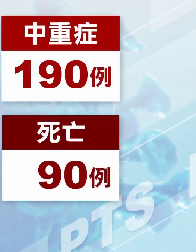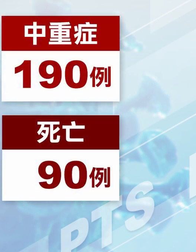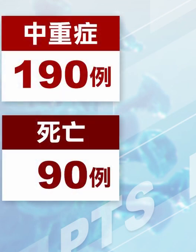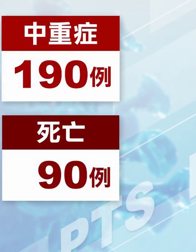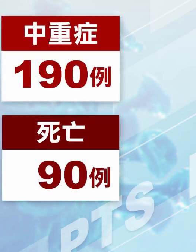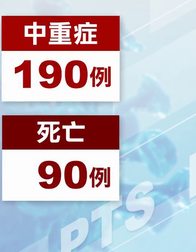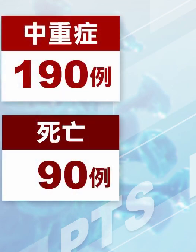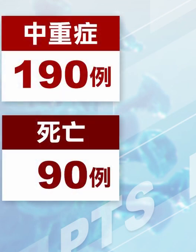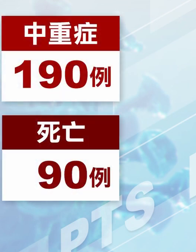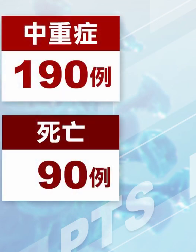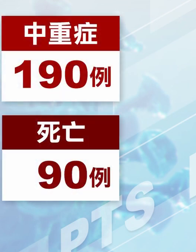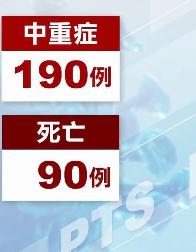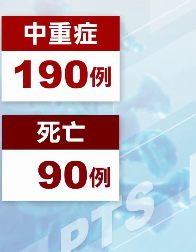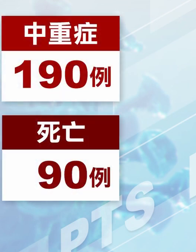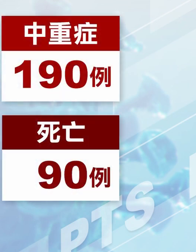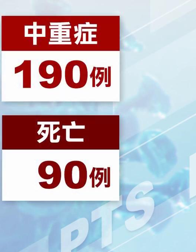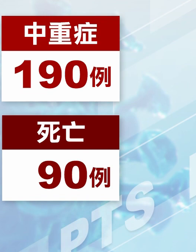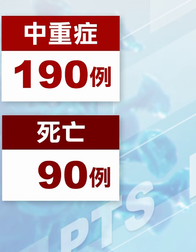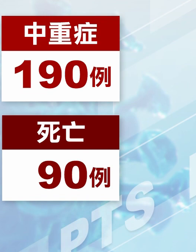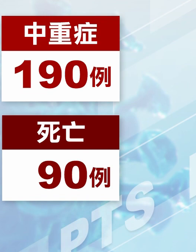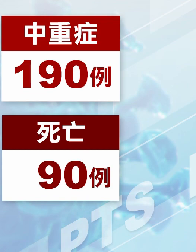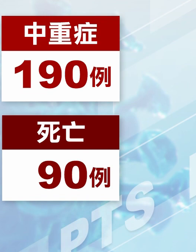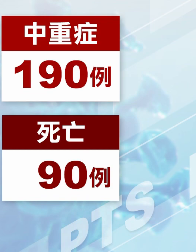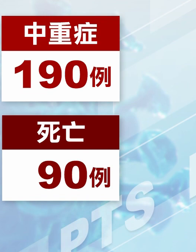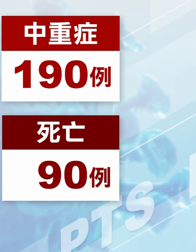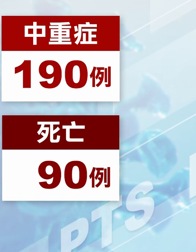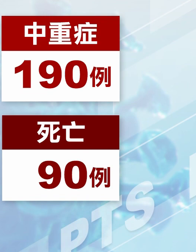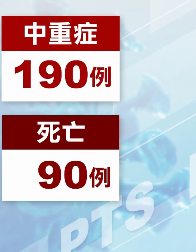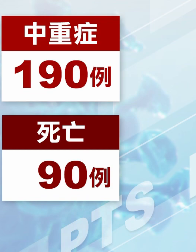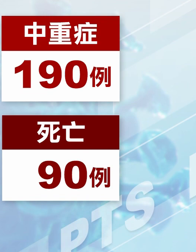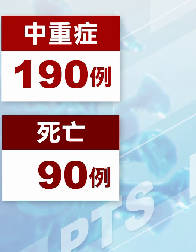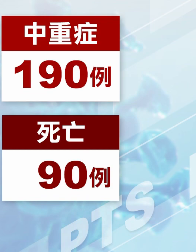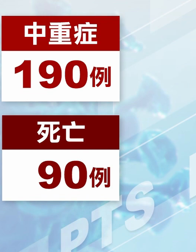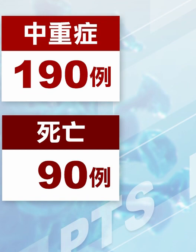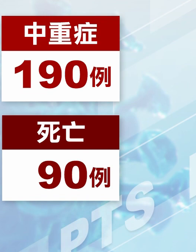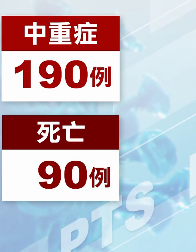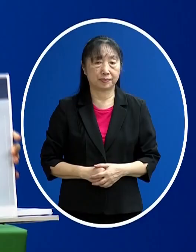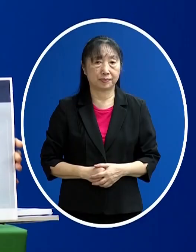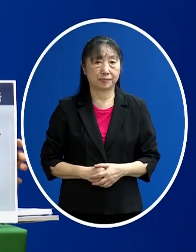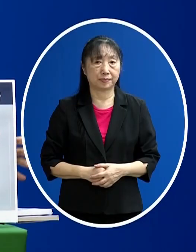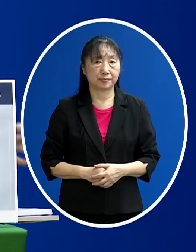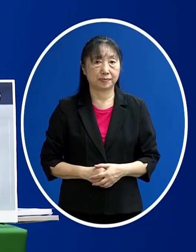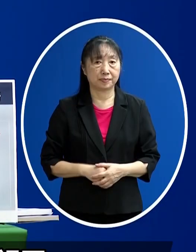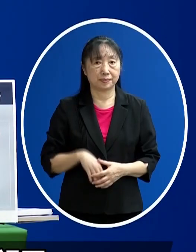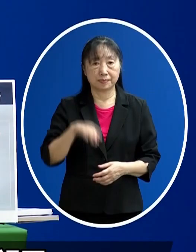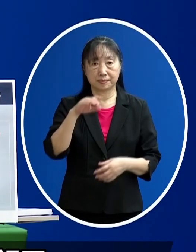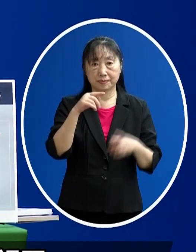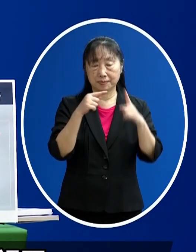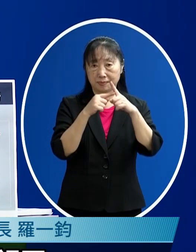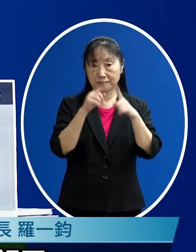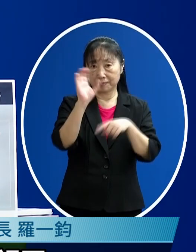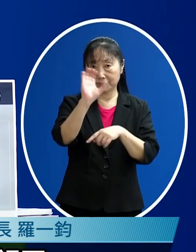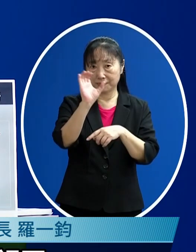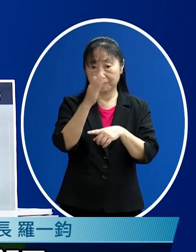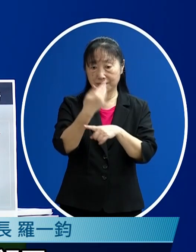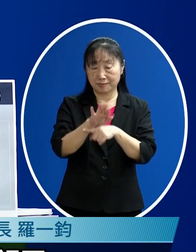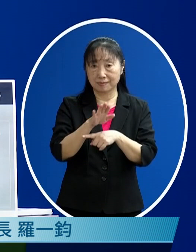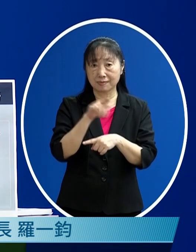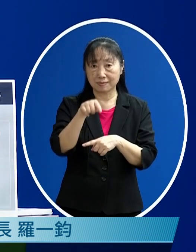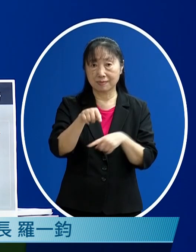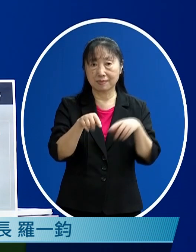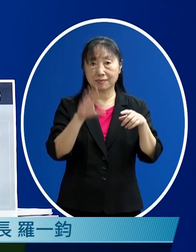总病例数破200万，而中重症新增190例，死亡则有90例。 90位的确诊死亡的个案里